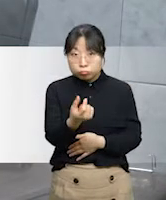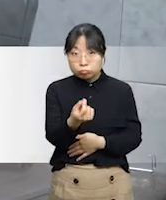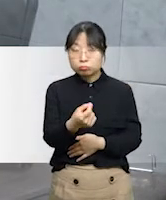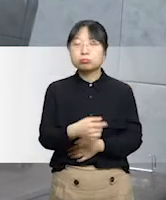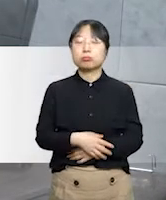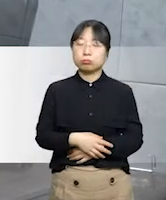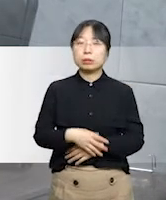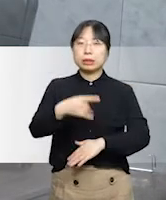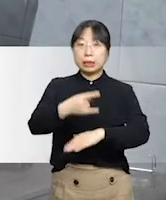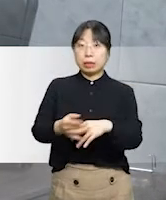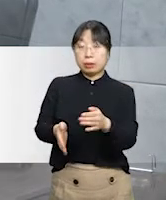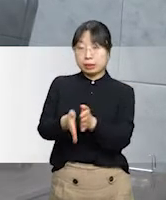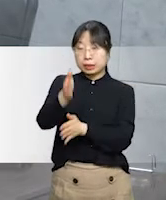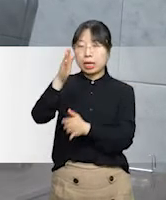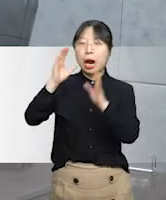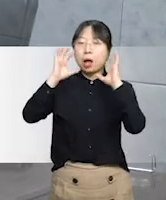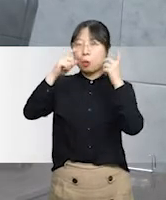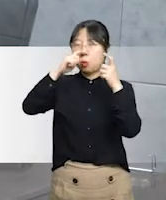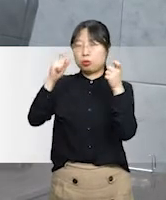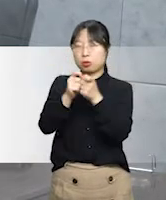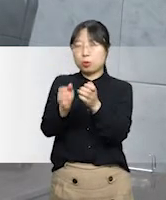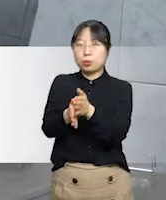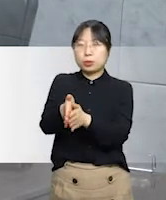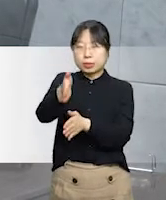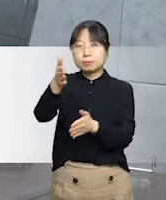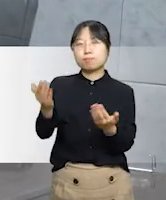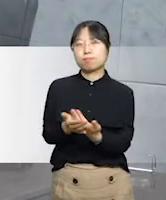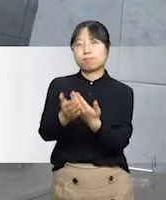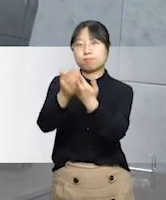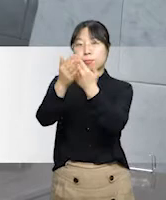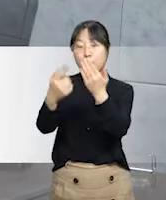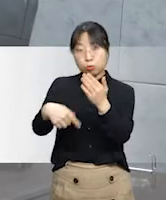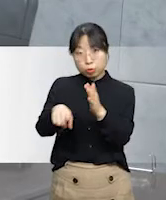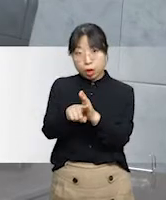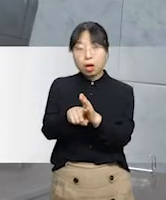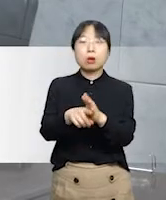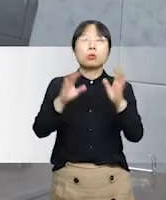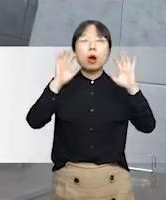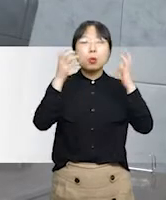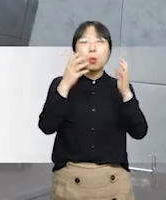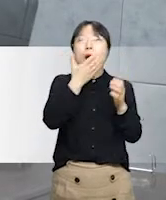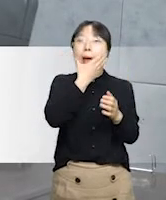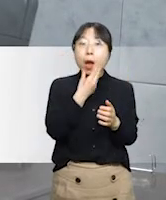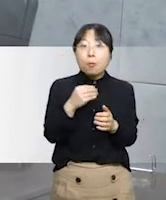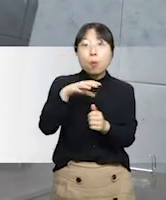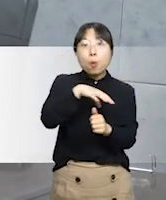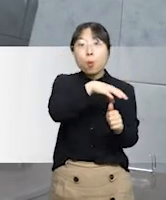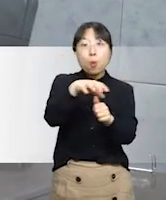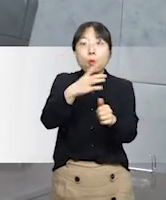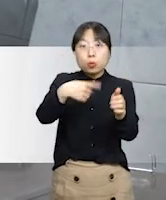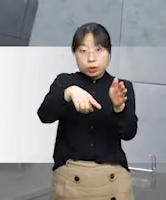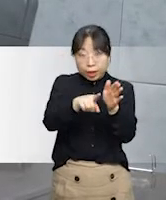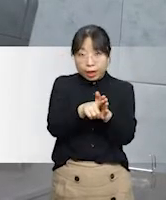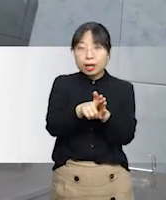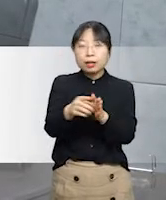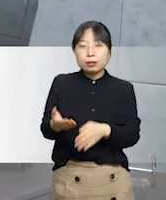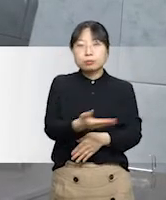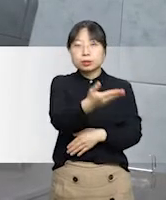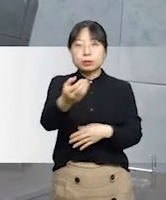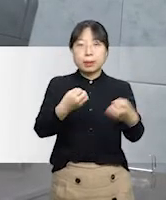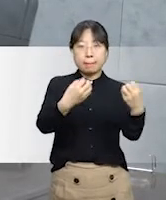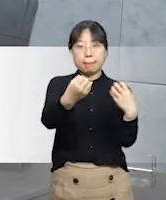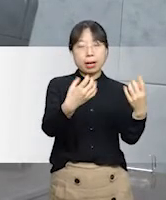시가 아동 친화 도시로서도 또 아동들이 좀 더 건강하고 행복하게 살 수 있는 환경을 만들어 가는데 좋은